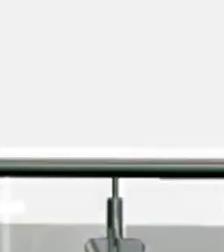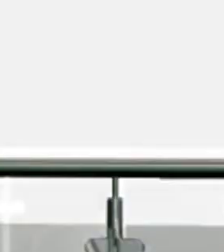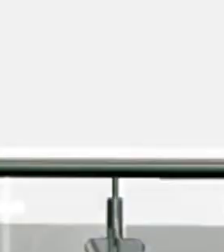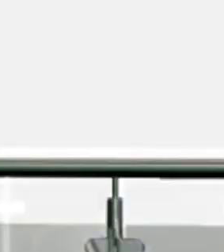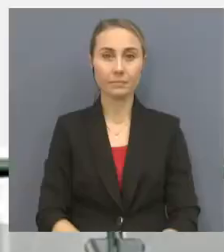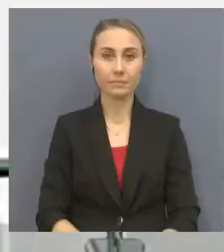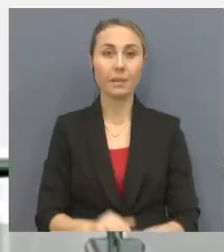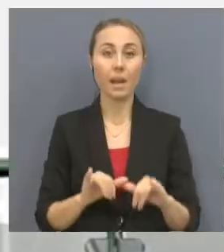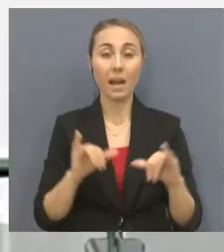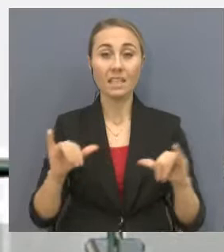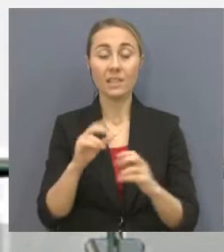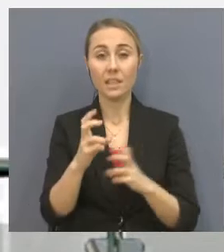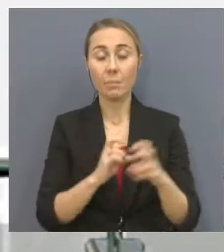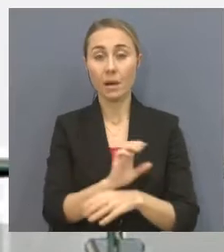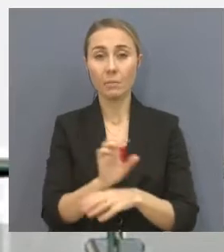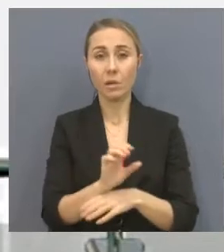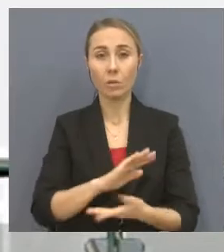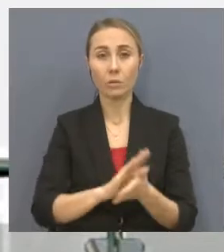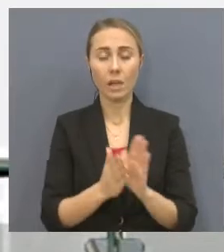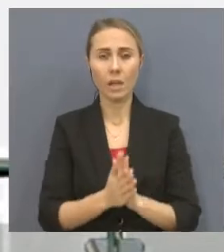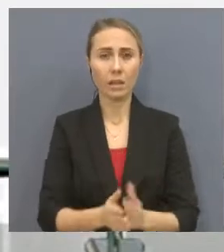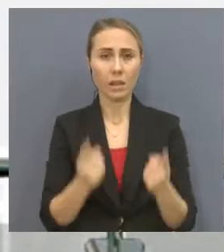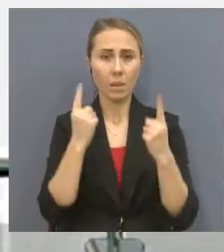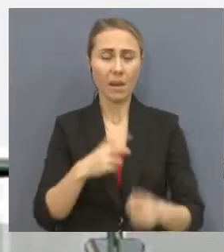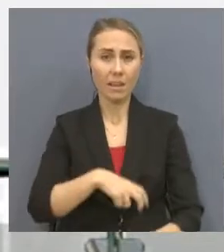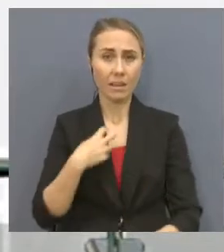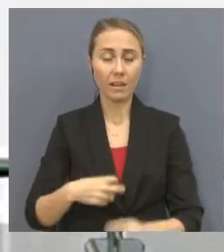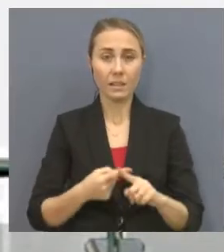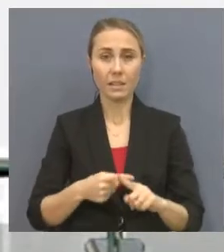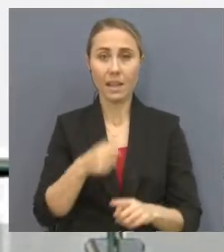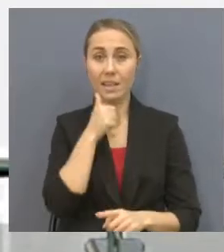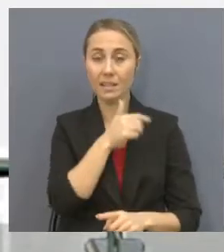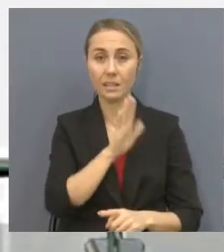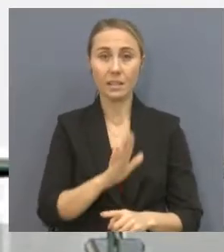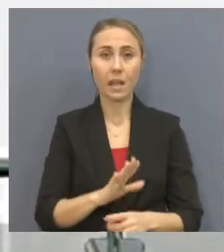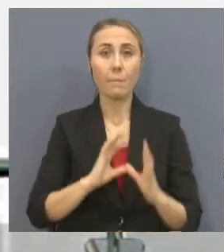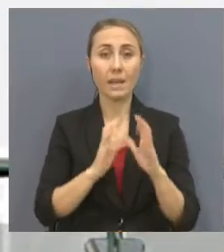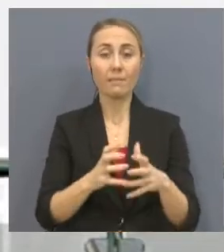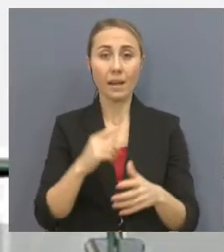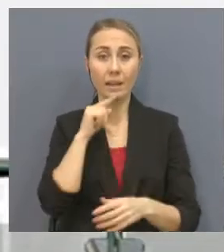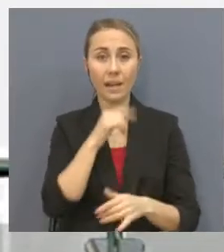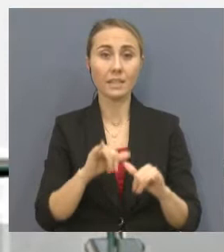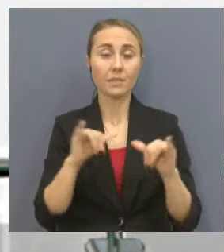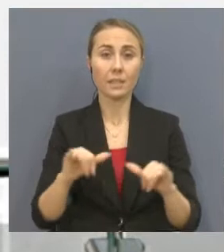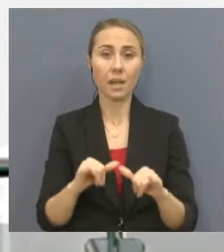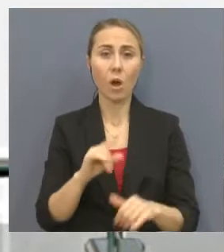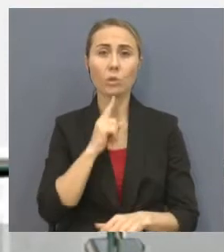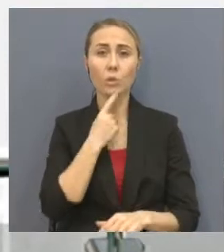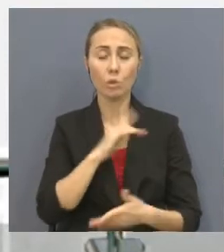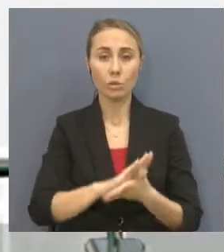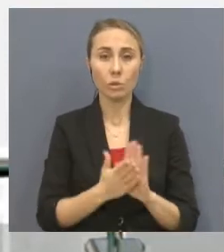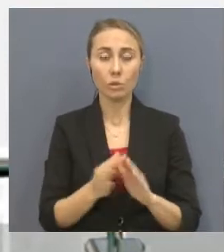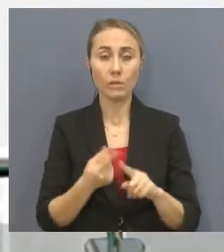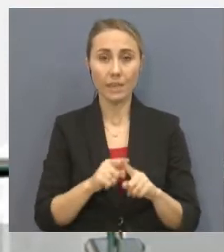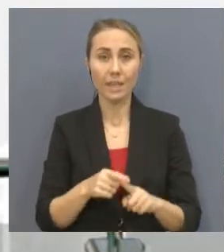развитие промышленности в условиях глобальных рисков ни для кого не секрет что мировая экономика развивается в сложных условиях и